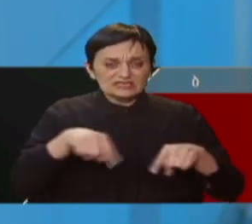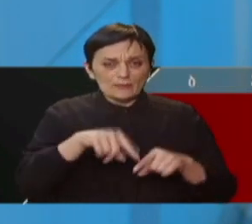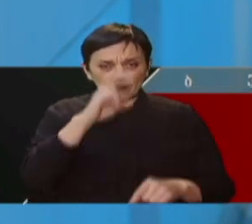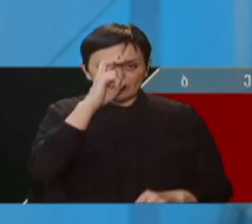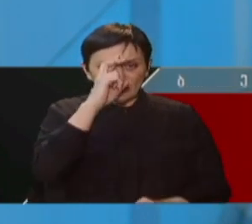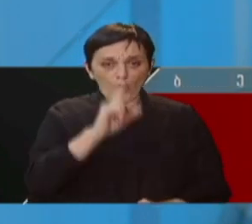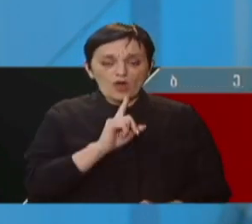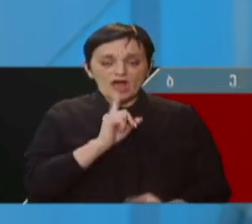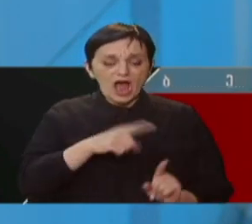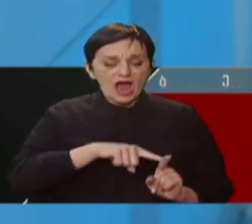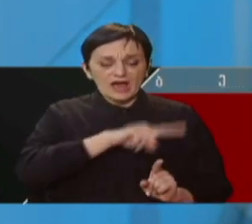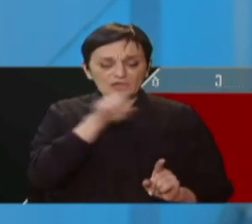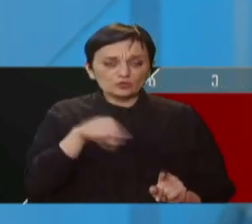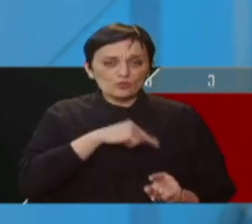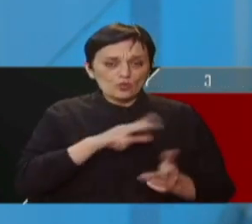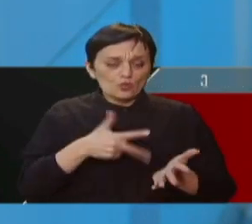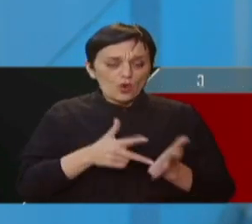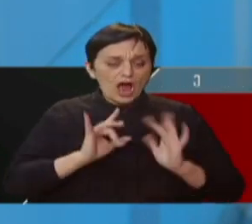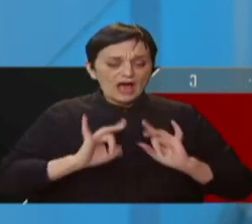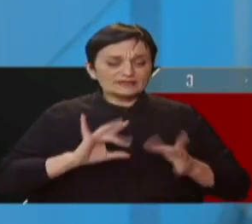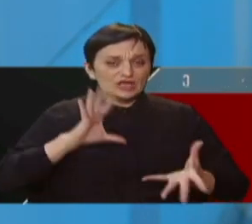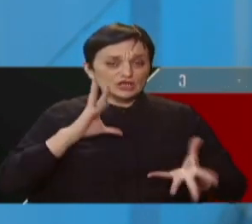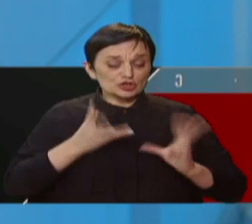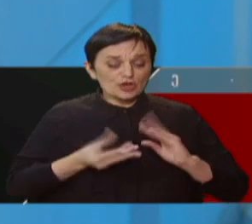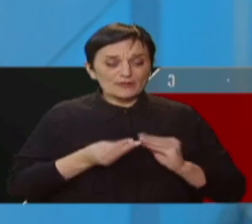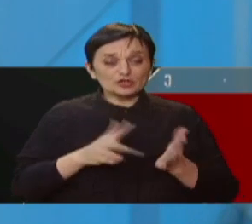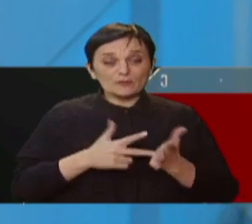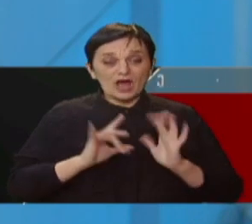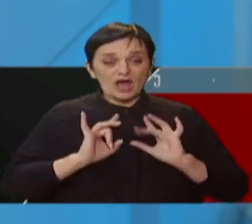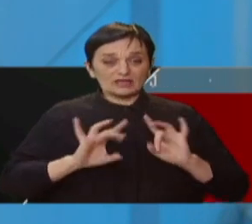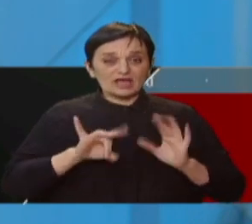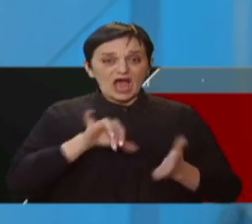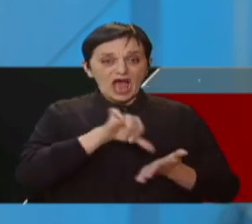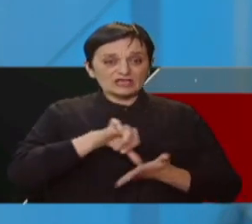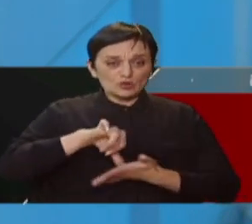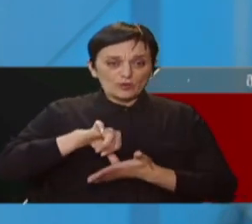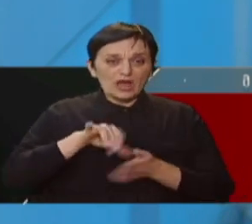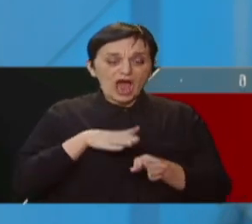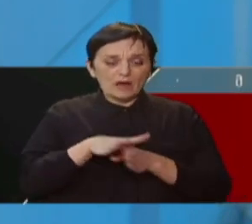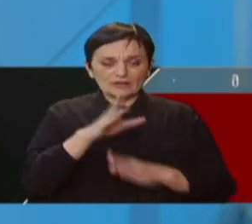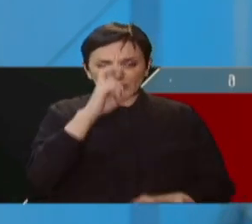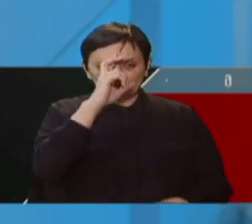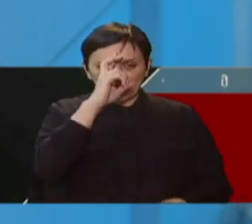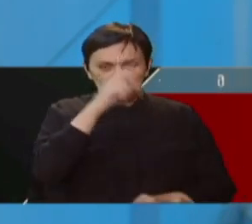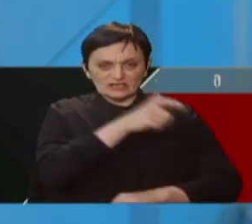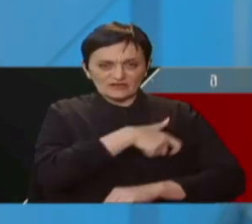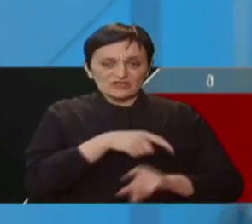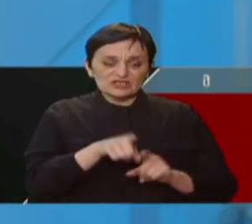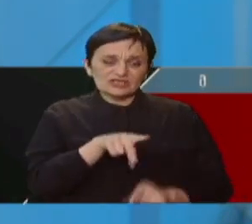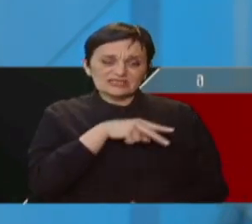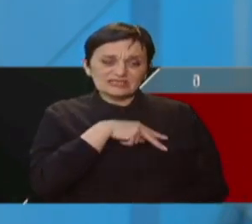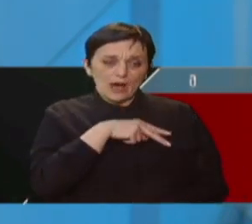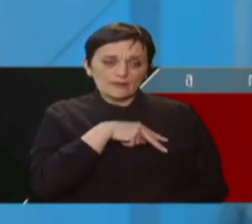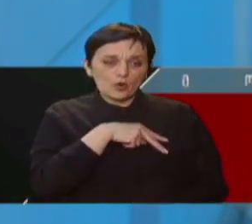მთავრობის ერთწლიანი მუშაობის ანგარიშს, ამ შემაჯამებელი ანგარიშის წარდგენას. ესწრებოდნენ როგორც აღმასრულებელი ხელისუფლების წევრები, ისე